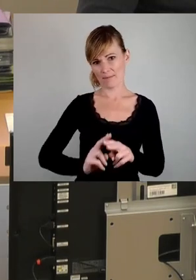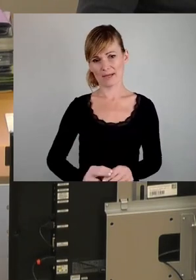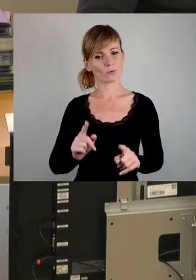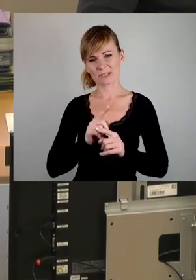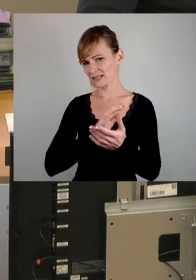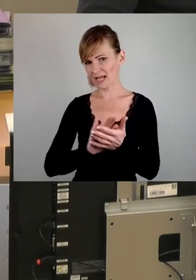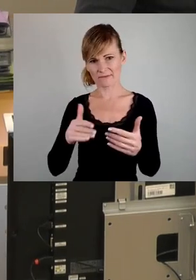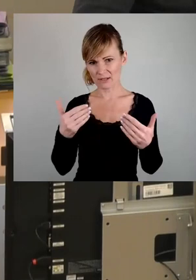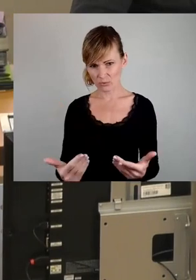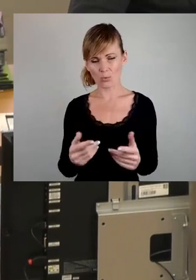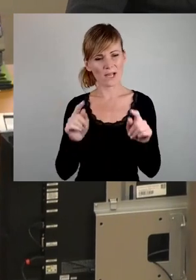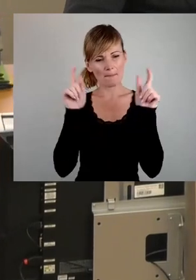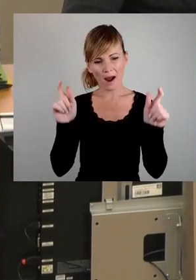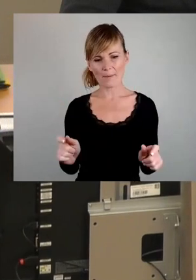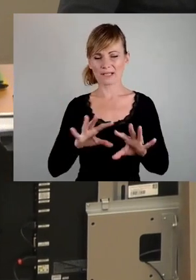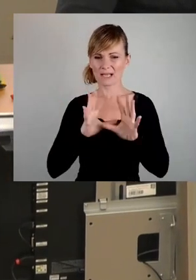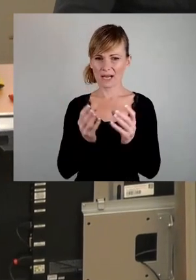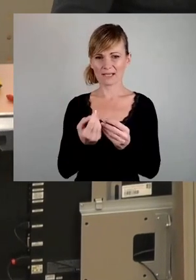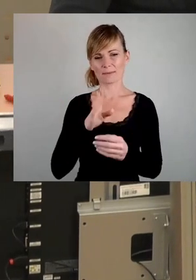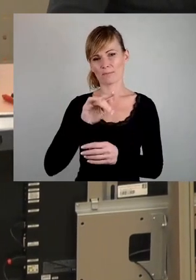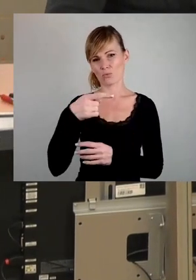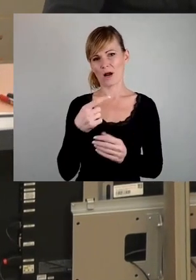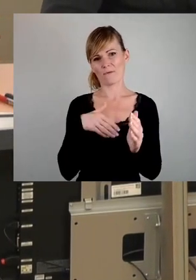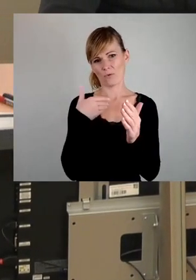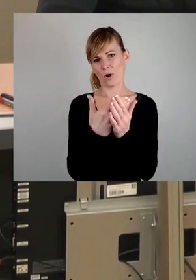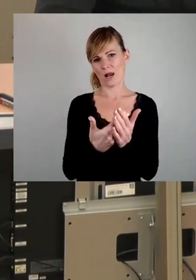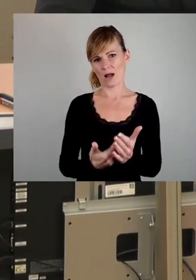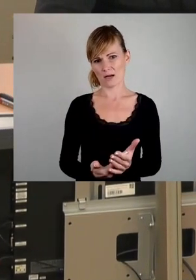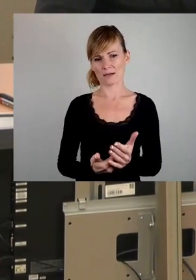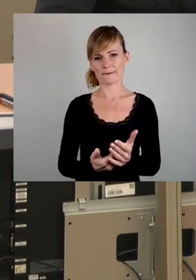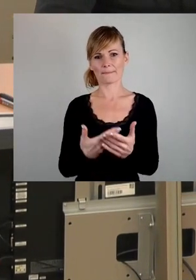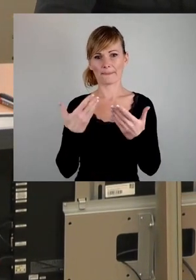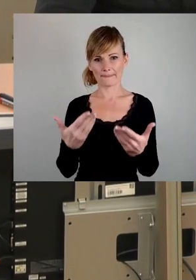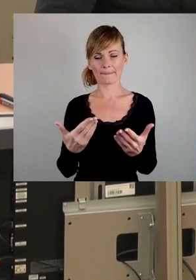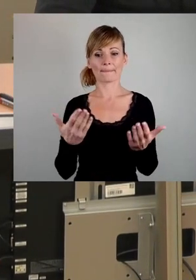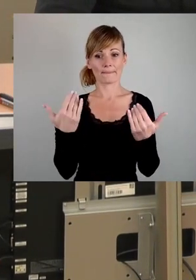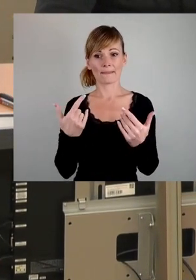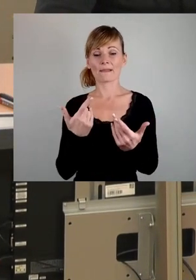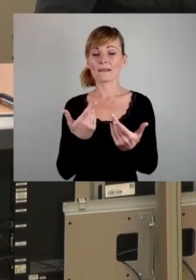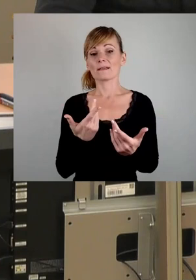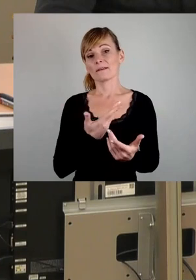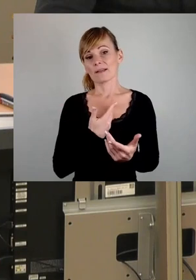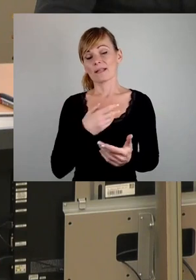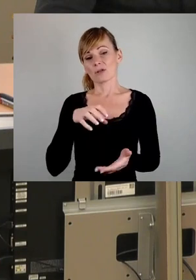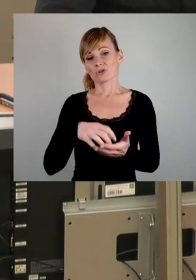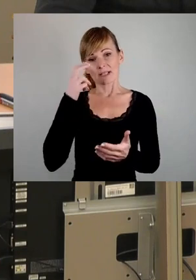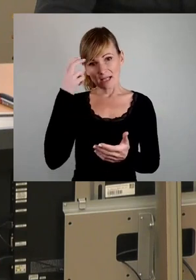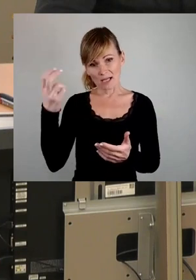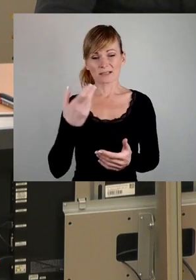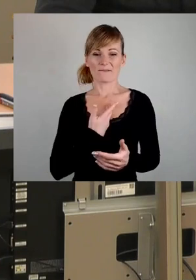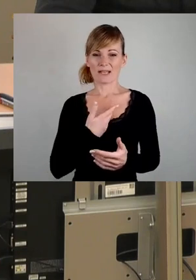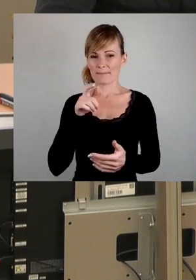ganzen Buga-Vorlage, weil das wird ehrlicherweise dem Willen des Stadtrats, der damals geäußert wurde, aber auch dem Willen der Bevölkerung vor Ort nicht